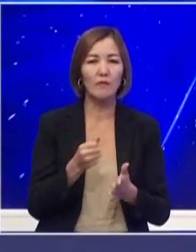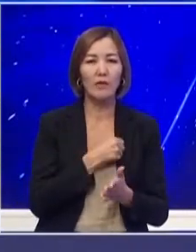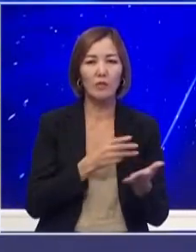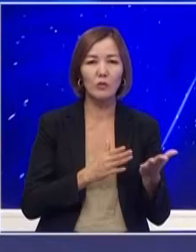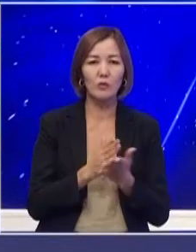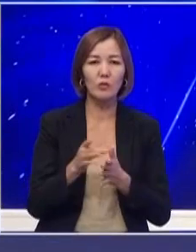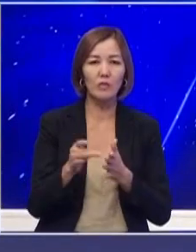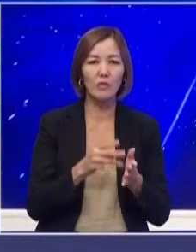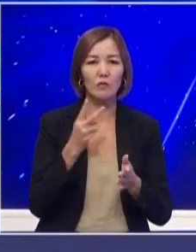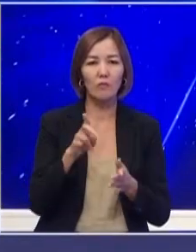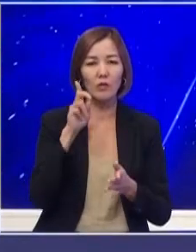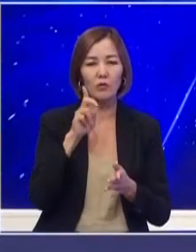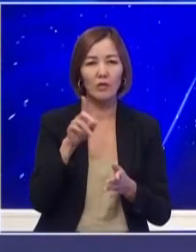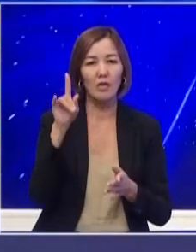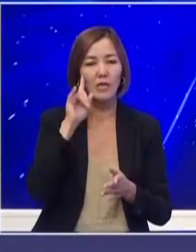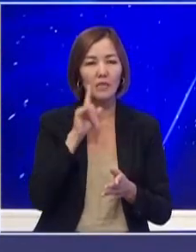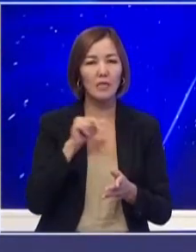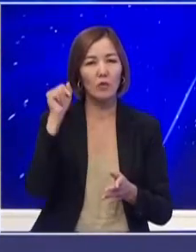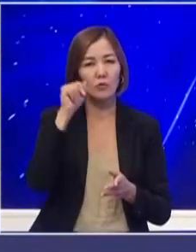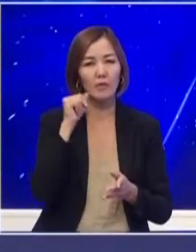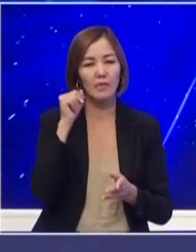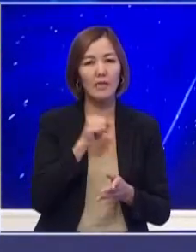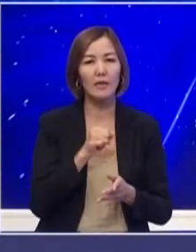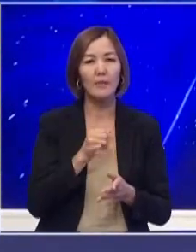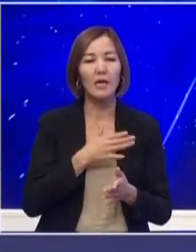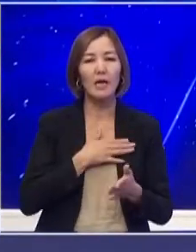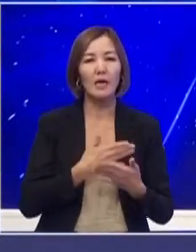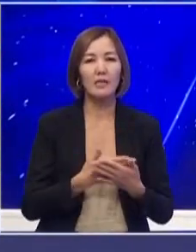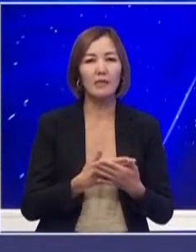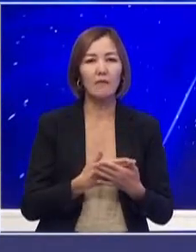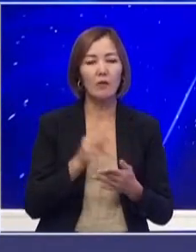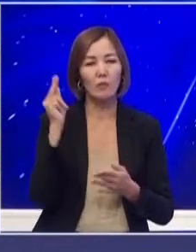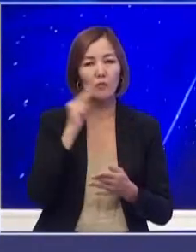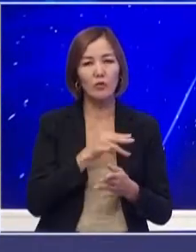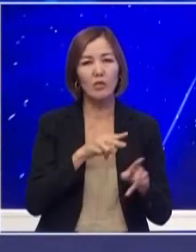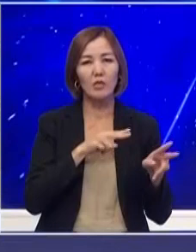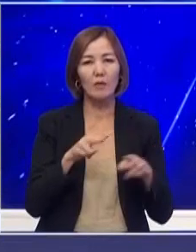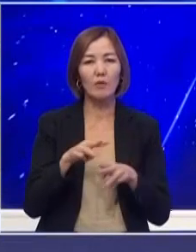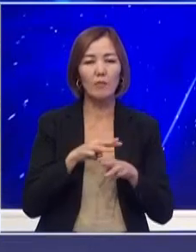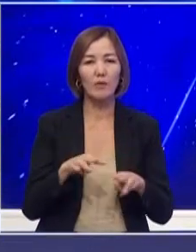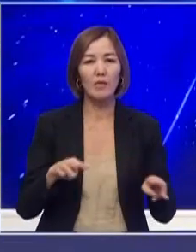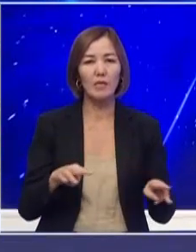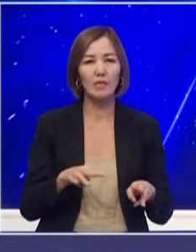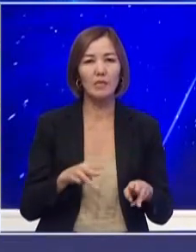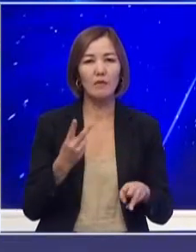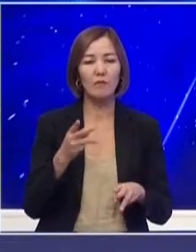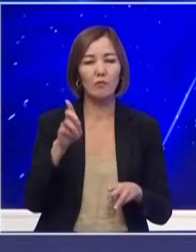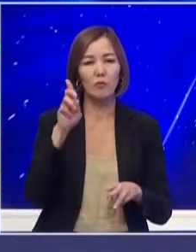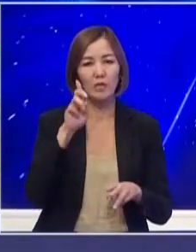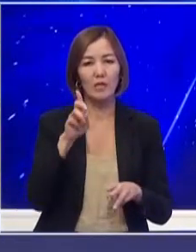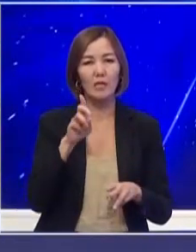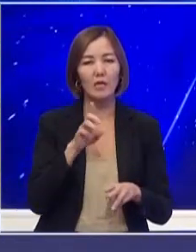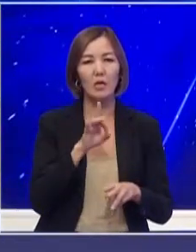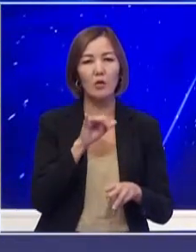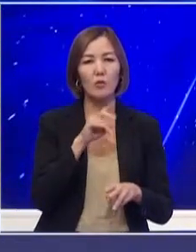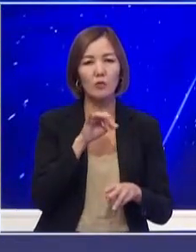участие военнослужащие сразу двух государств – Казахстана и Узбекистана. За активной фазой учения наблюдали министры обороны двух стран Руслан